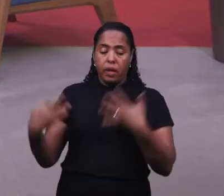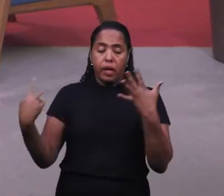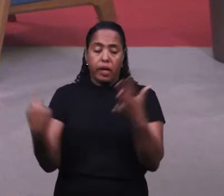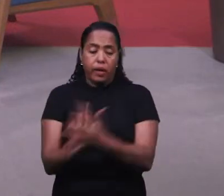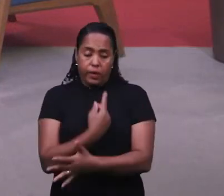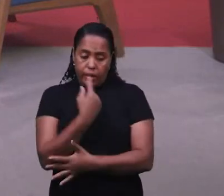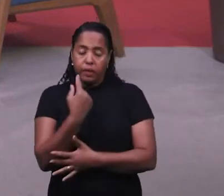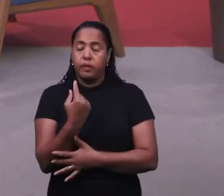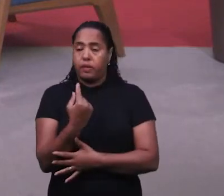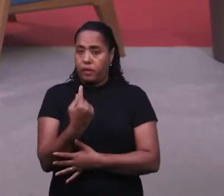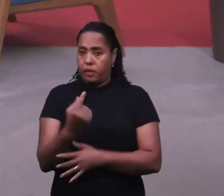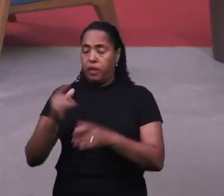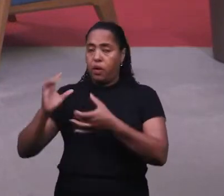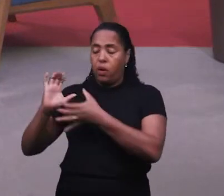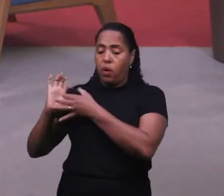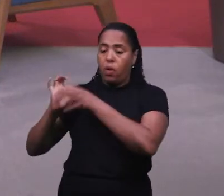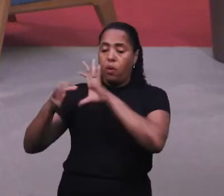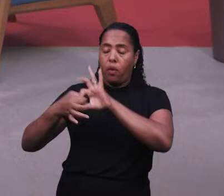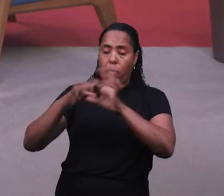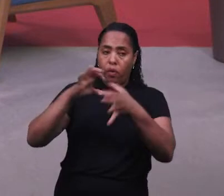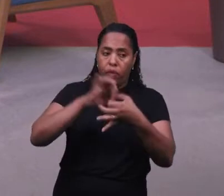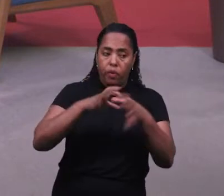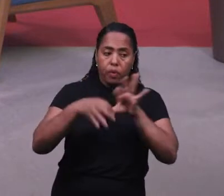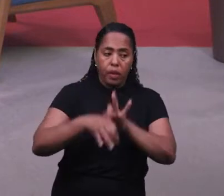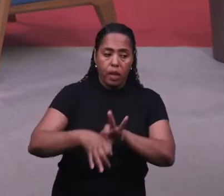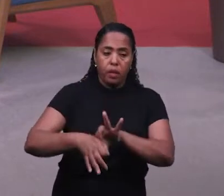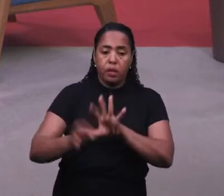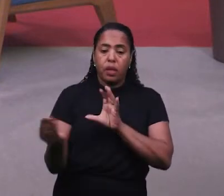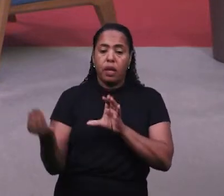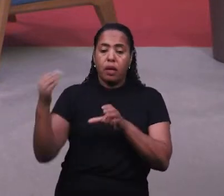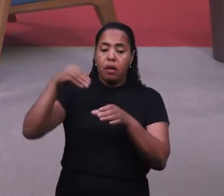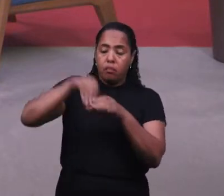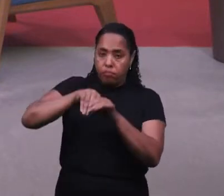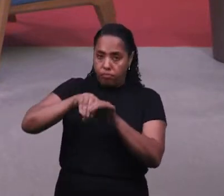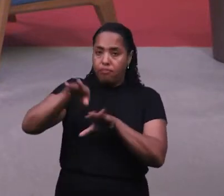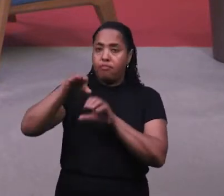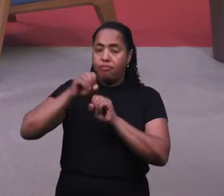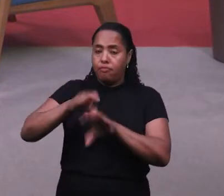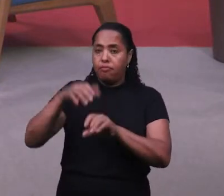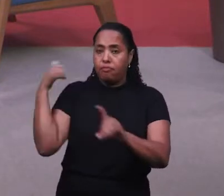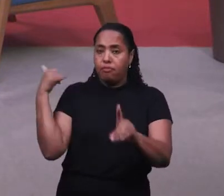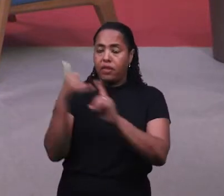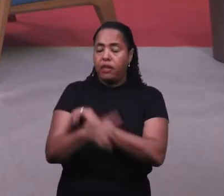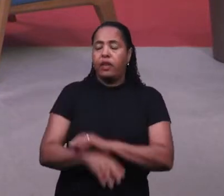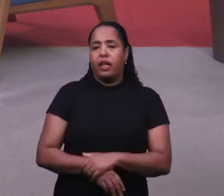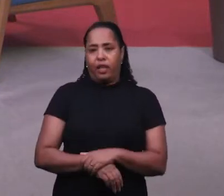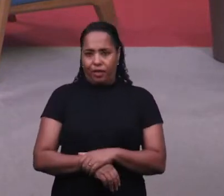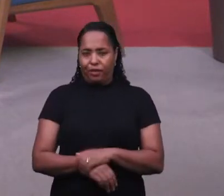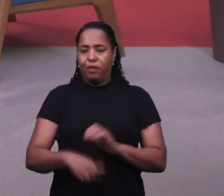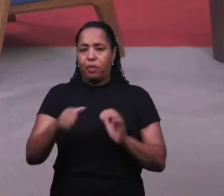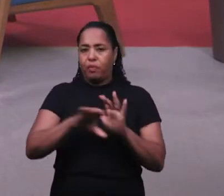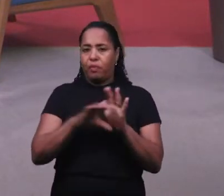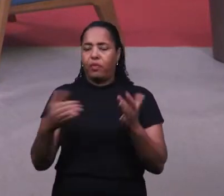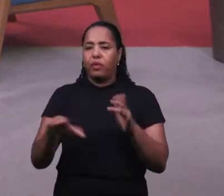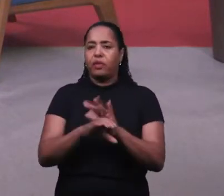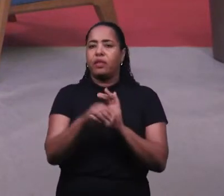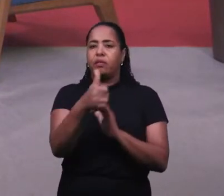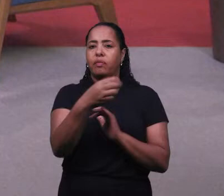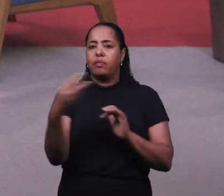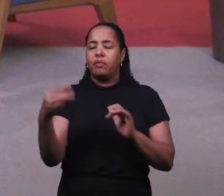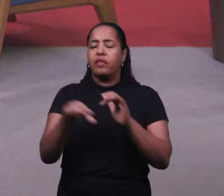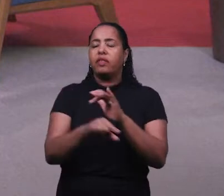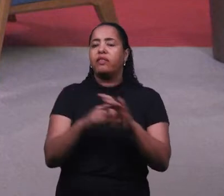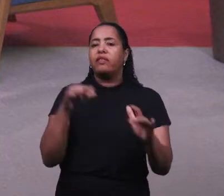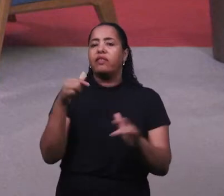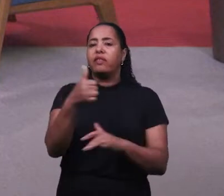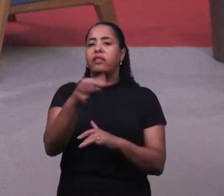expliquer, n'est-ce pas, ce qui s'est passé et appliquer ou faire l'application prophétique. 1 Chronique, chapitre 13,